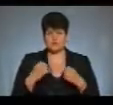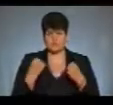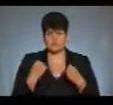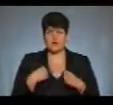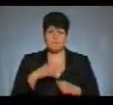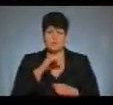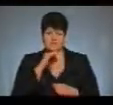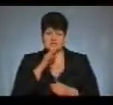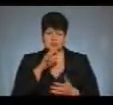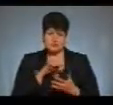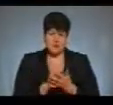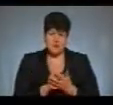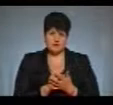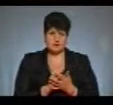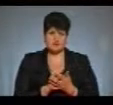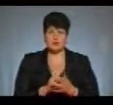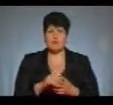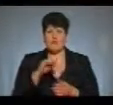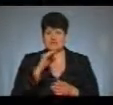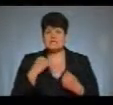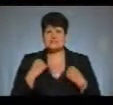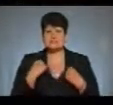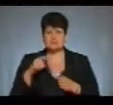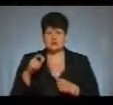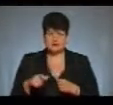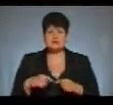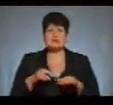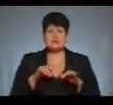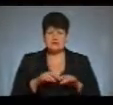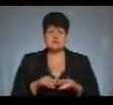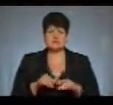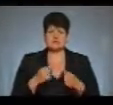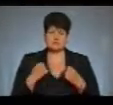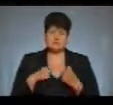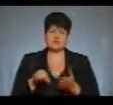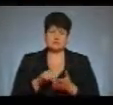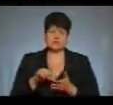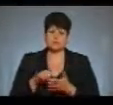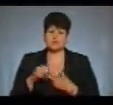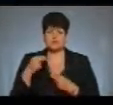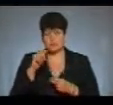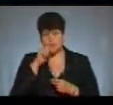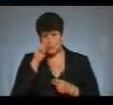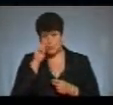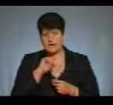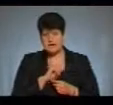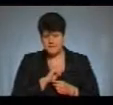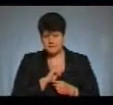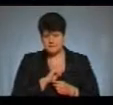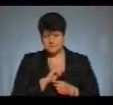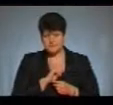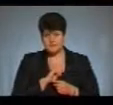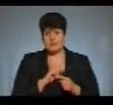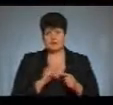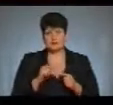професійно займаюся, професійний спортсмен, діючий спортсмен, виступає на чемпіонатах України на